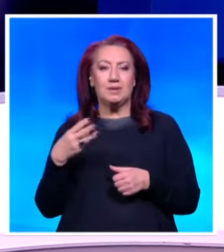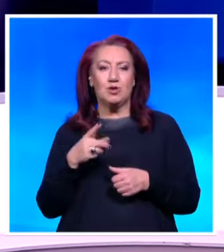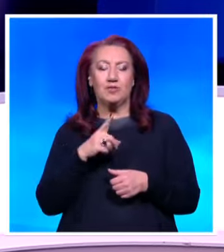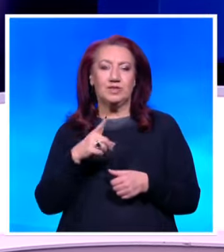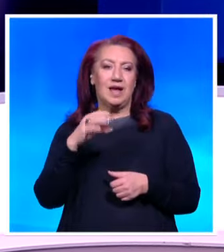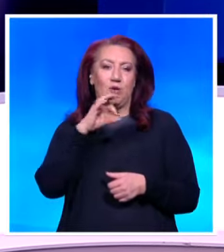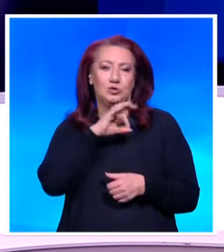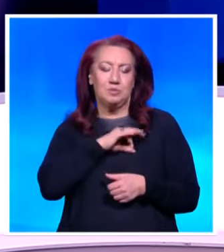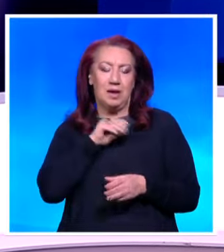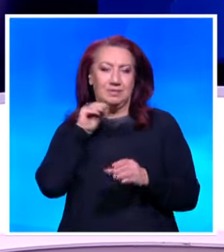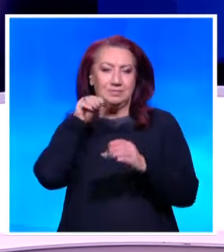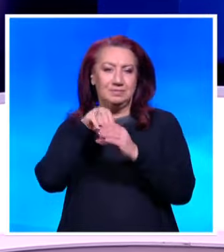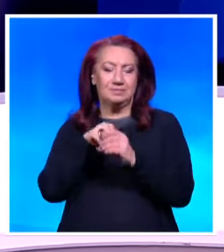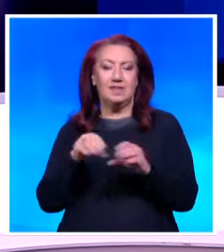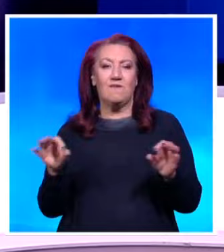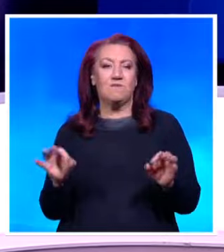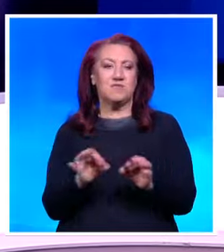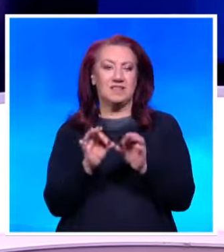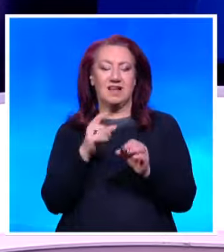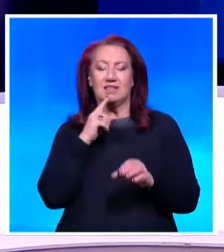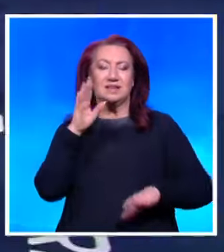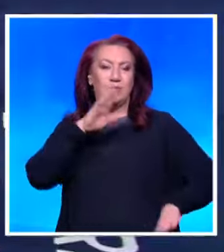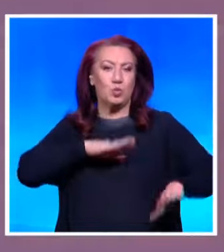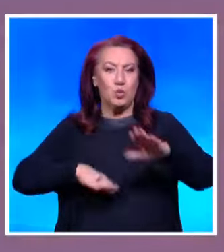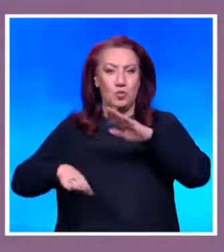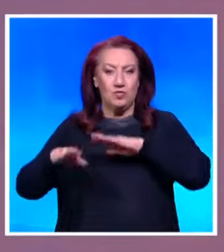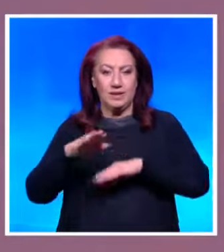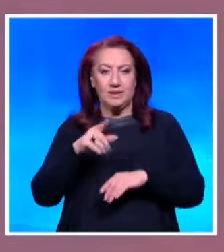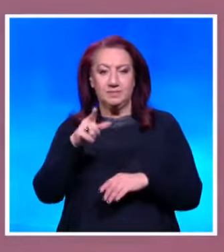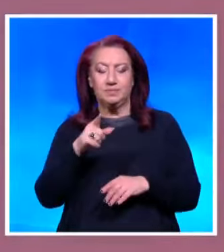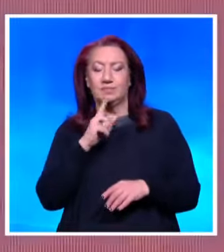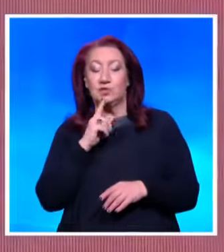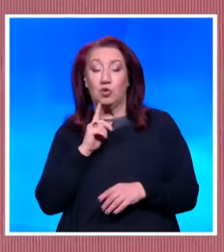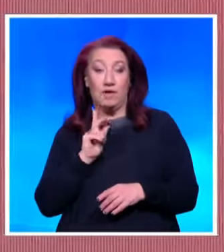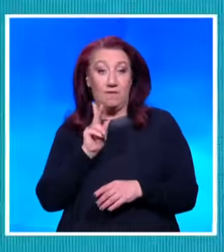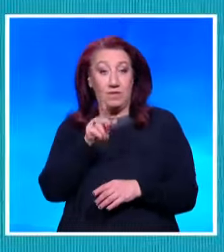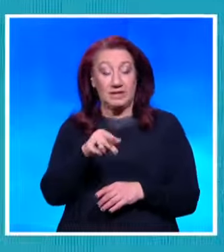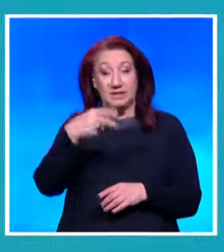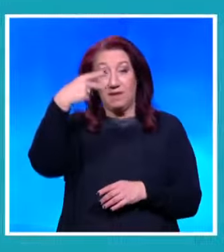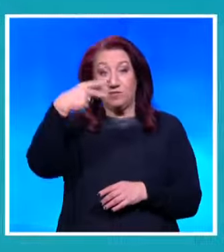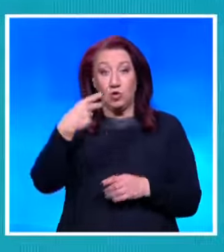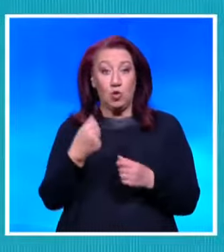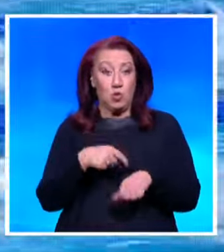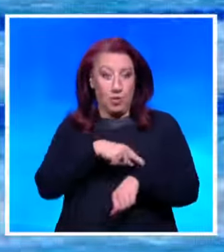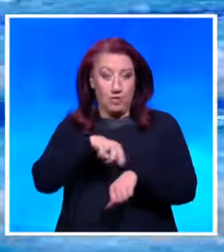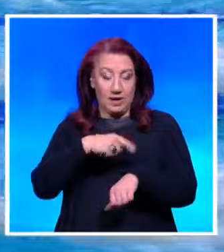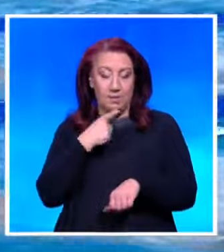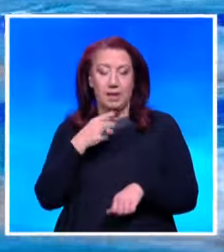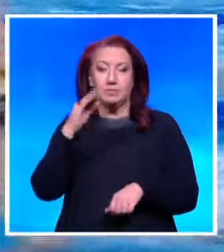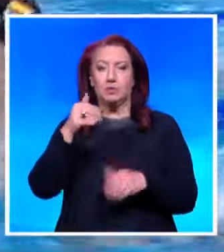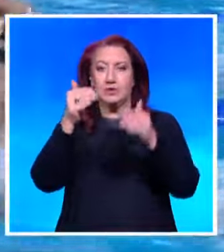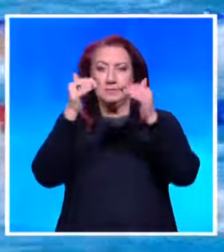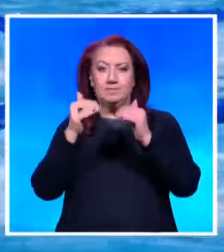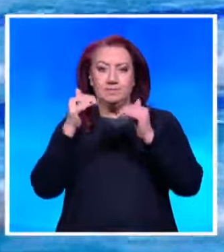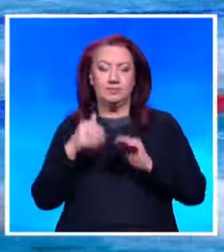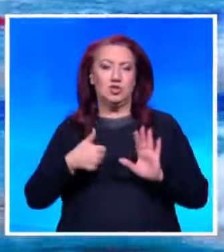исторически финал на световното първенство по плувни спортове. Българинът, който влезе с второ време в полуфиналите, остана шести в първия от тях, с